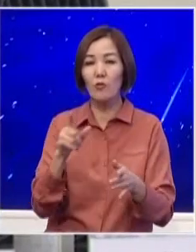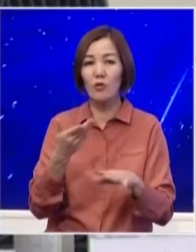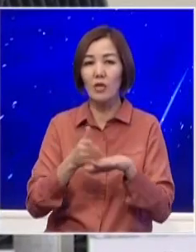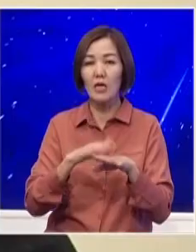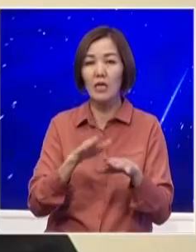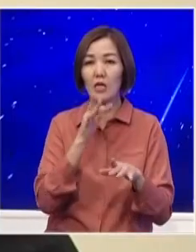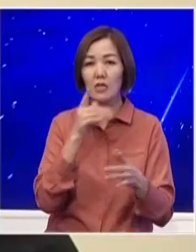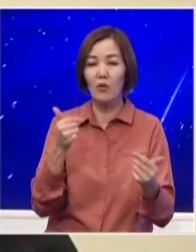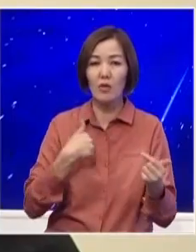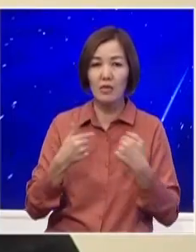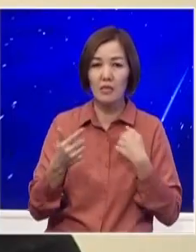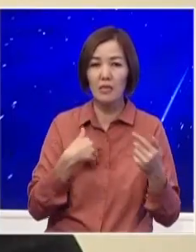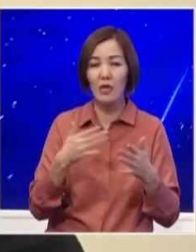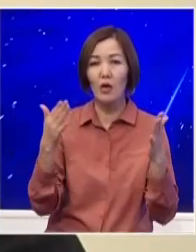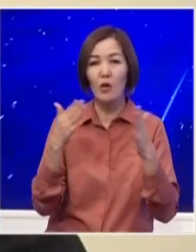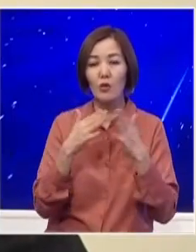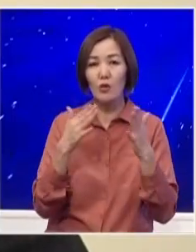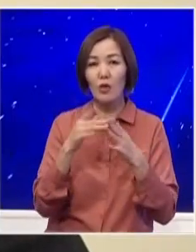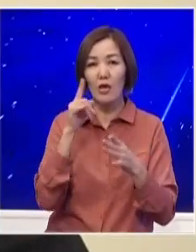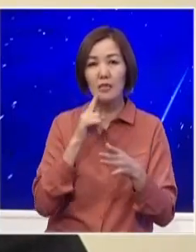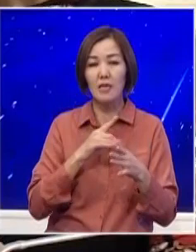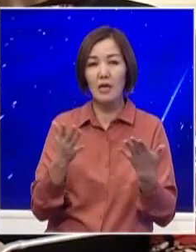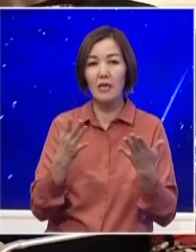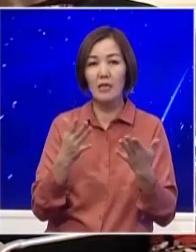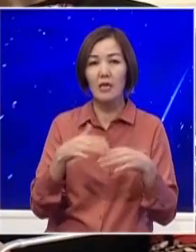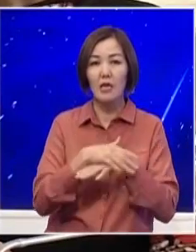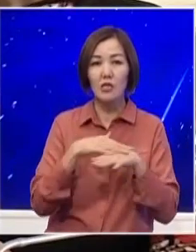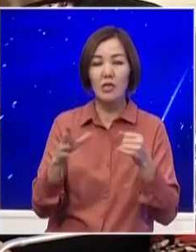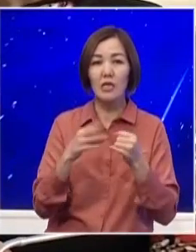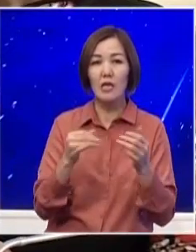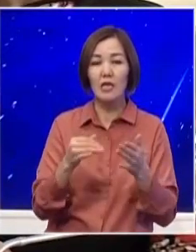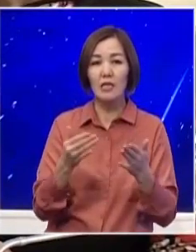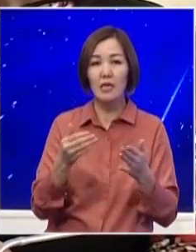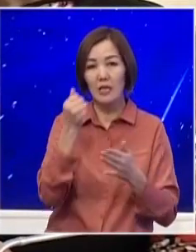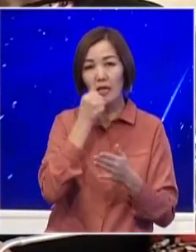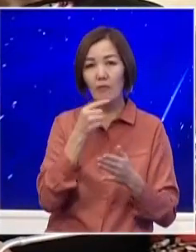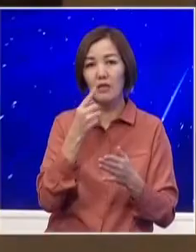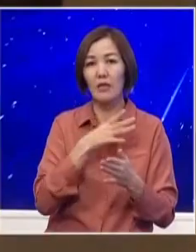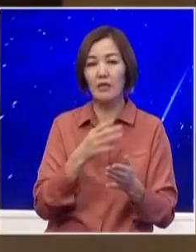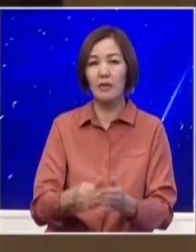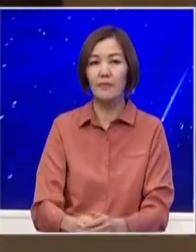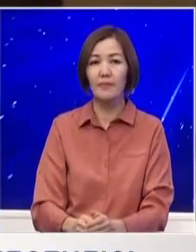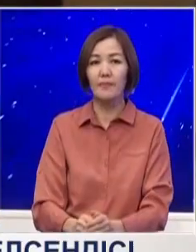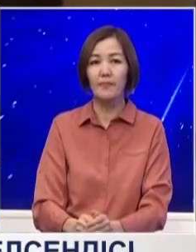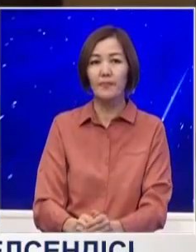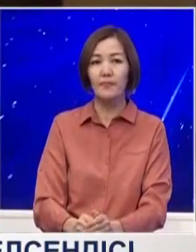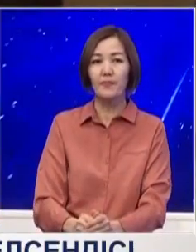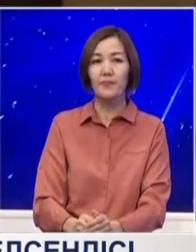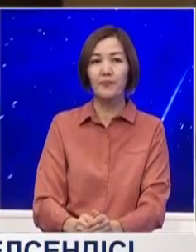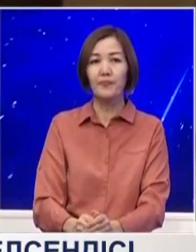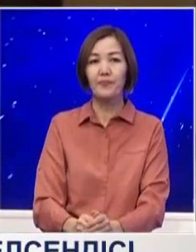кезеңдерде пана болған қазақ ұлтына алғыстарын жаудырды. Олар қазақ елі мен жеріне жүрек жарды тілектерін ағытты.